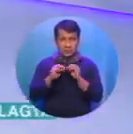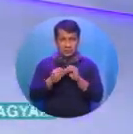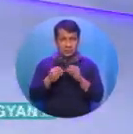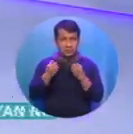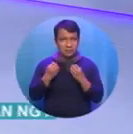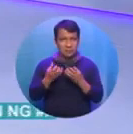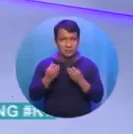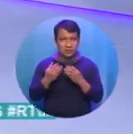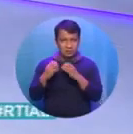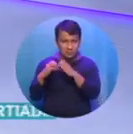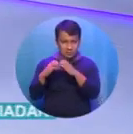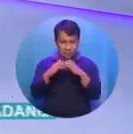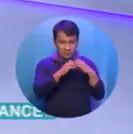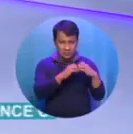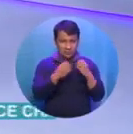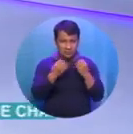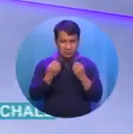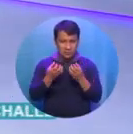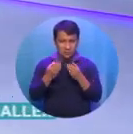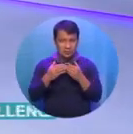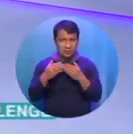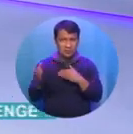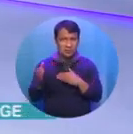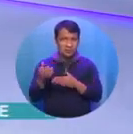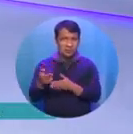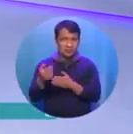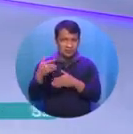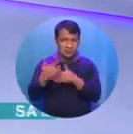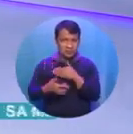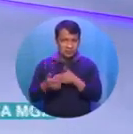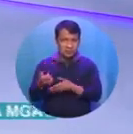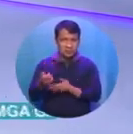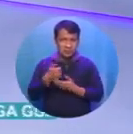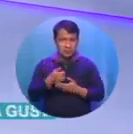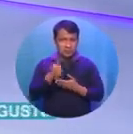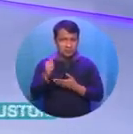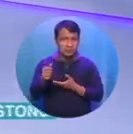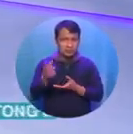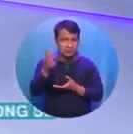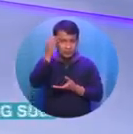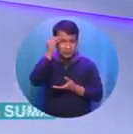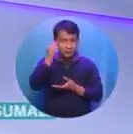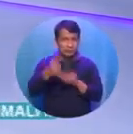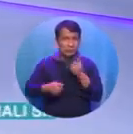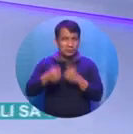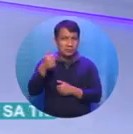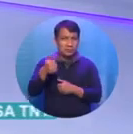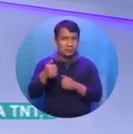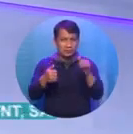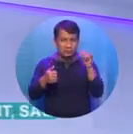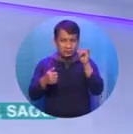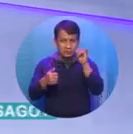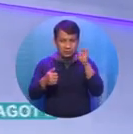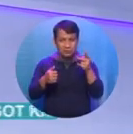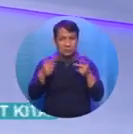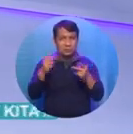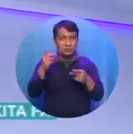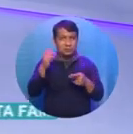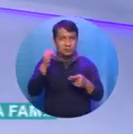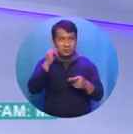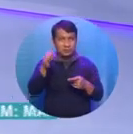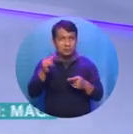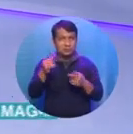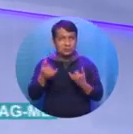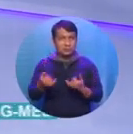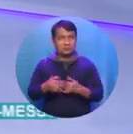mga emoji, heart, mas madaling kayong matuntod ni Yumi and Yuki.